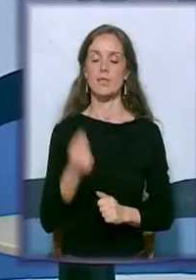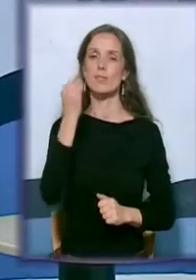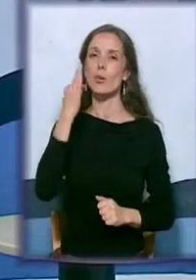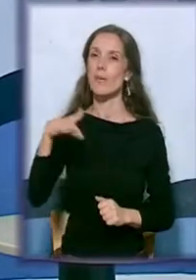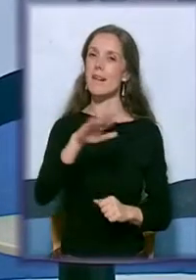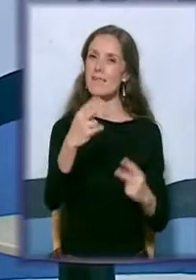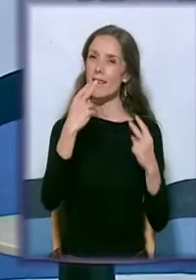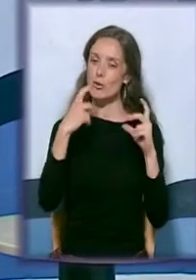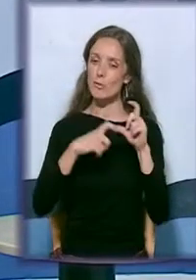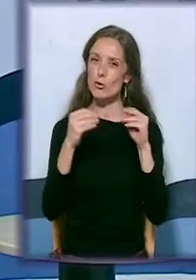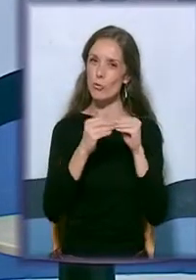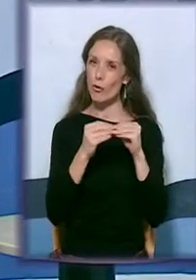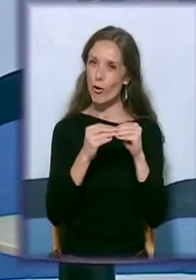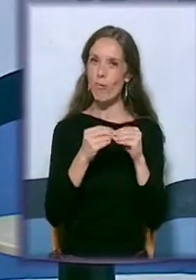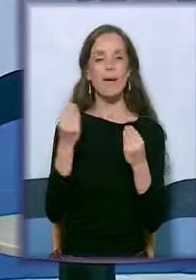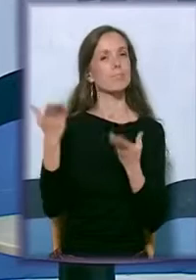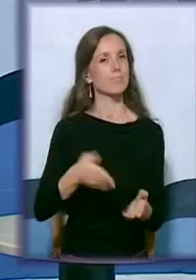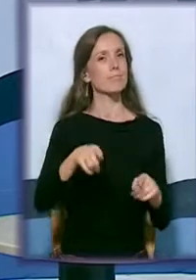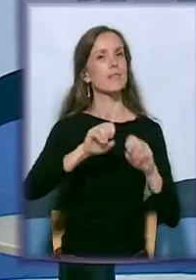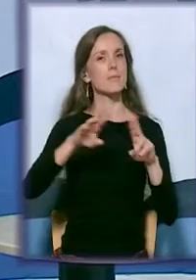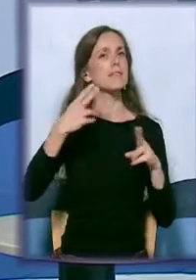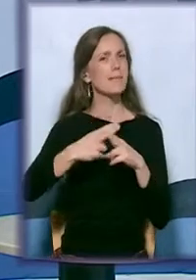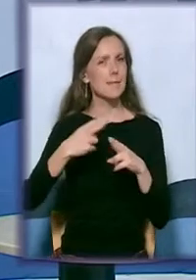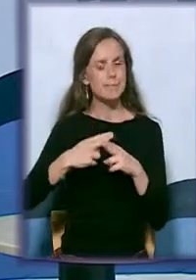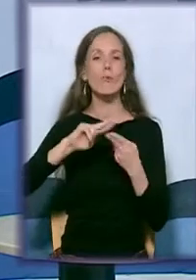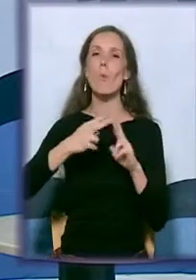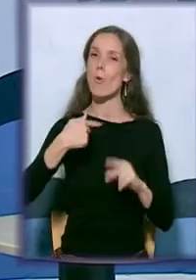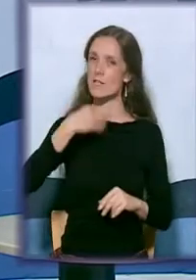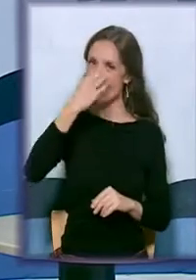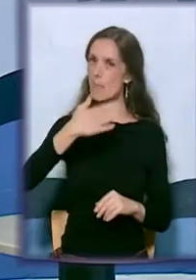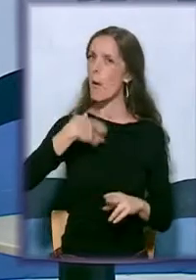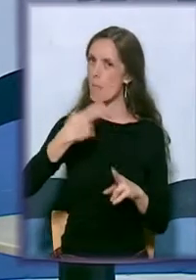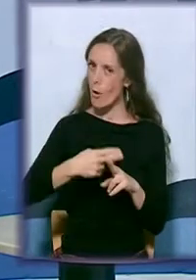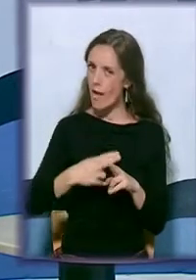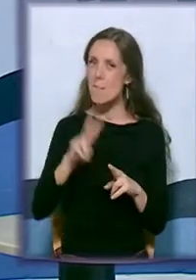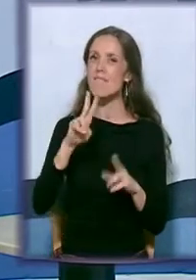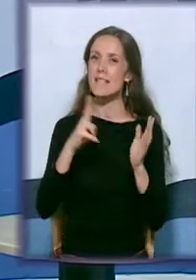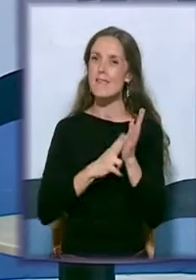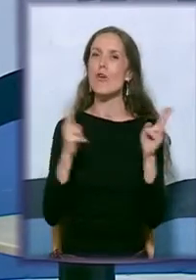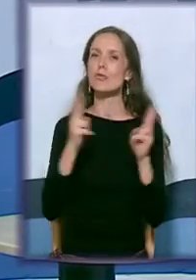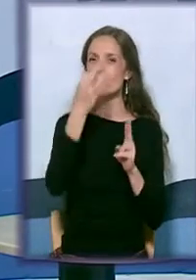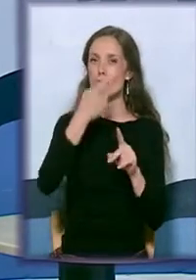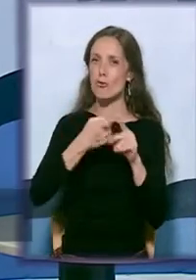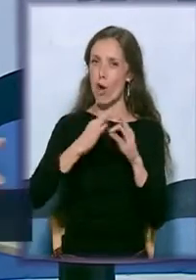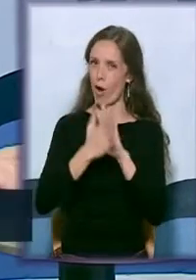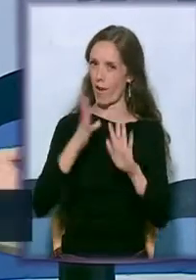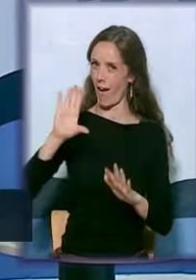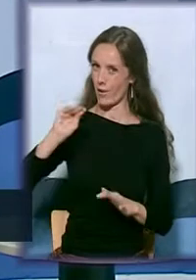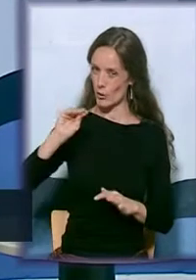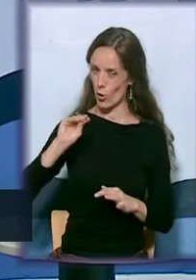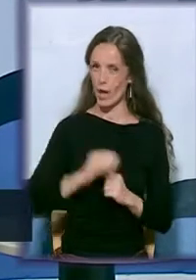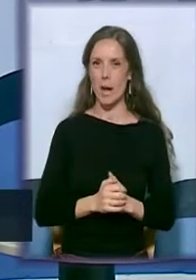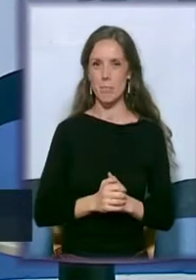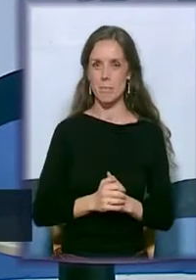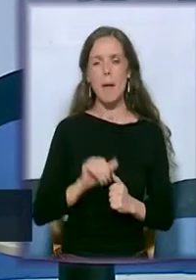Dobar dan svim gledalcima Studija B. Dobrodošli u emisiju Pozivajte nas bolje. Moje ime je Vesna Nestorović-Coka. Na prvom mestu bih vam se zahvalila